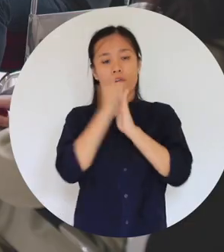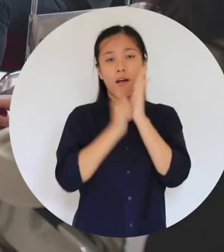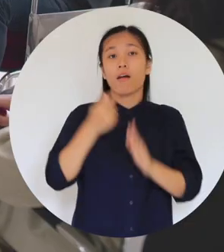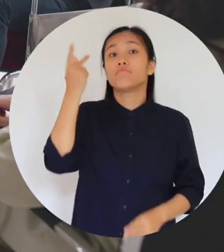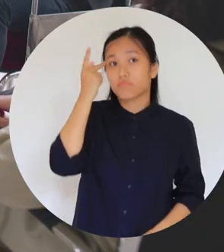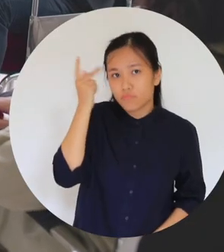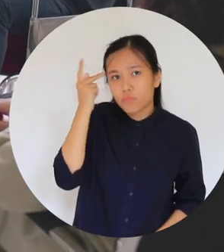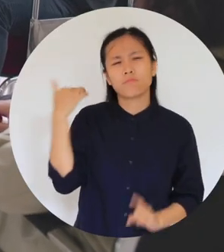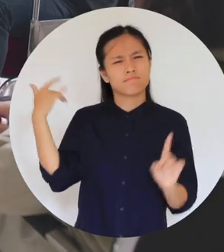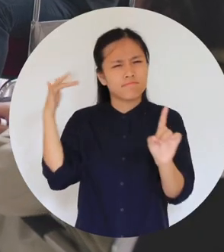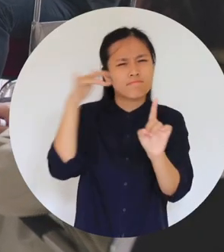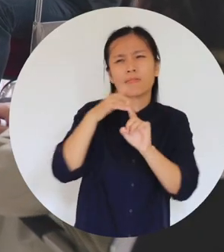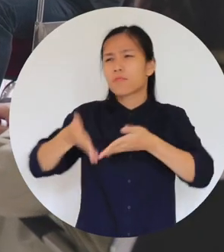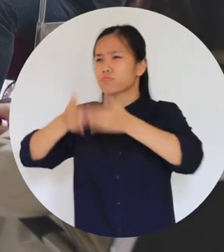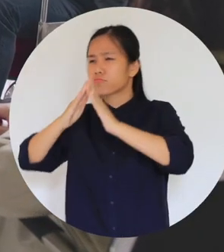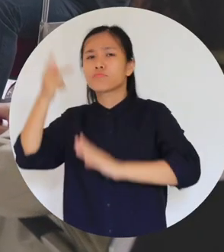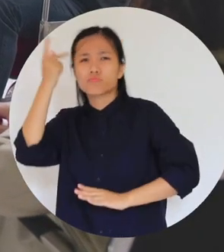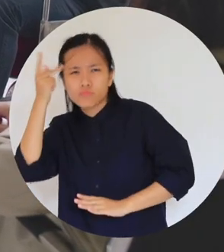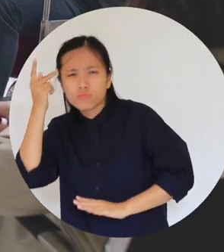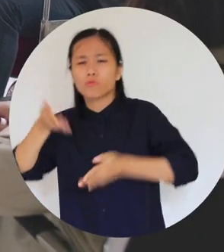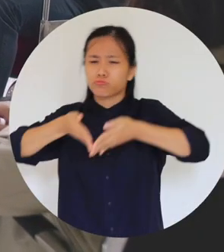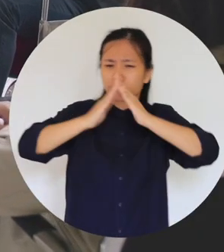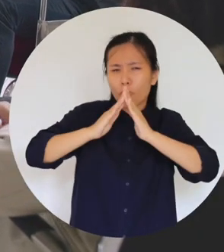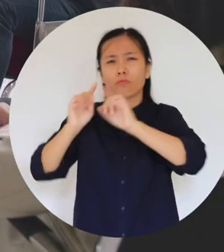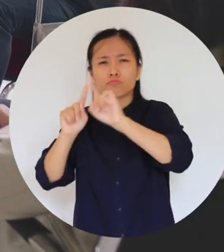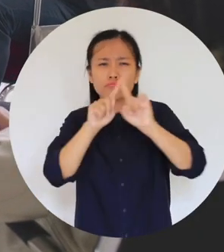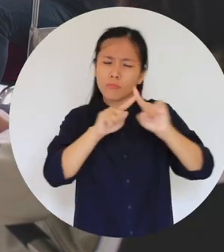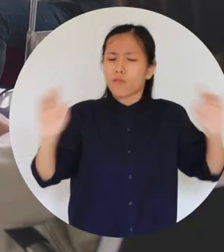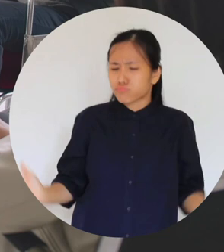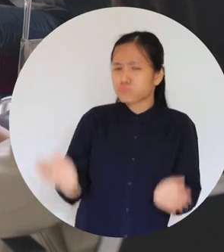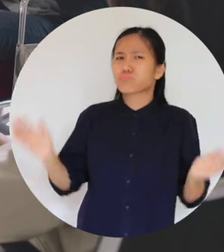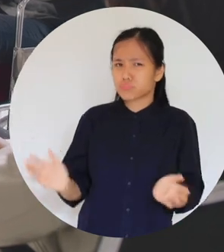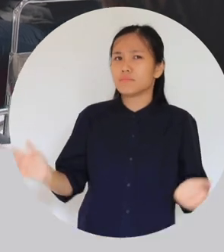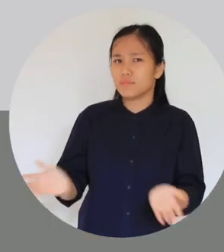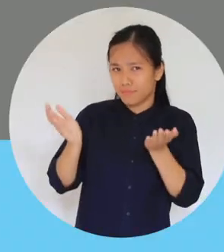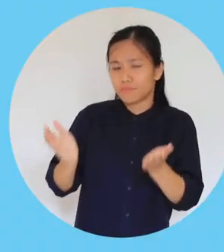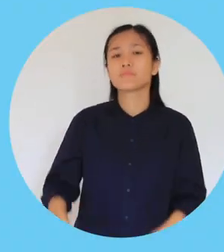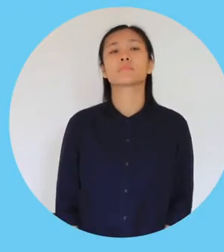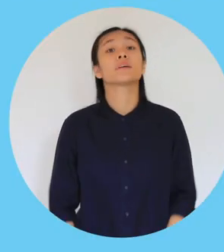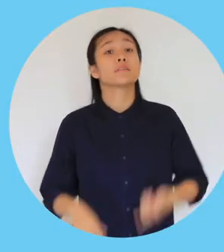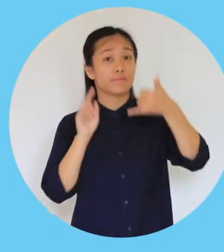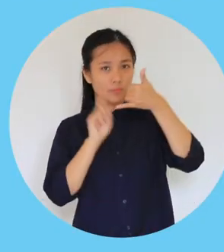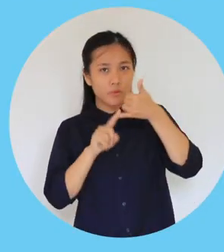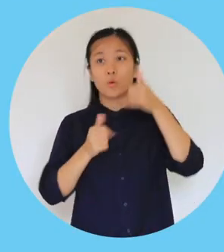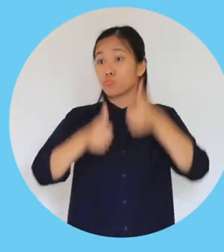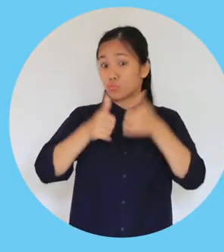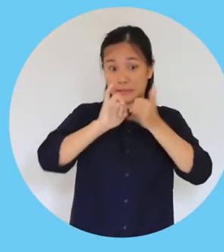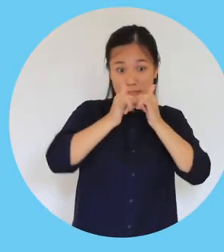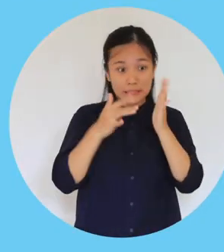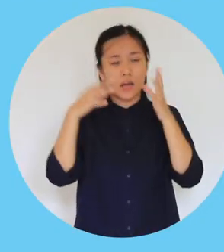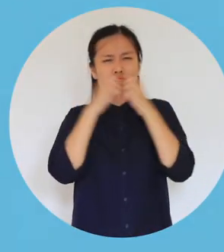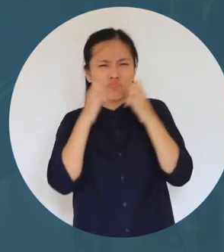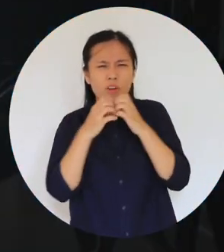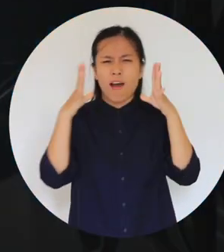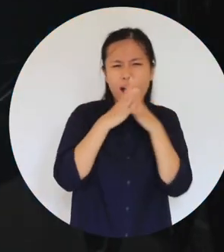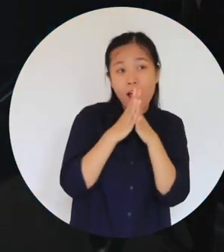tật, tham gia vào các hội nhóm sở thích, hội nhóm tự lực dành cho người khuyết tật. Thứ sáu, khi có mâu thuẫn hoặc phát hiện các